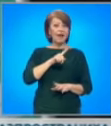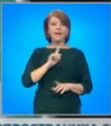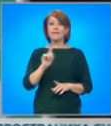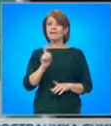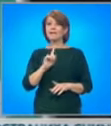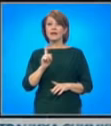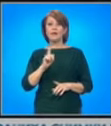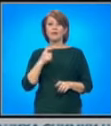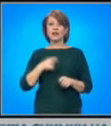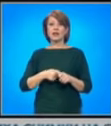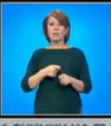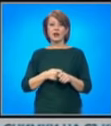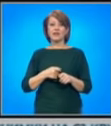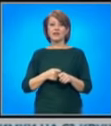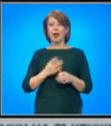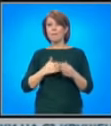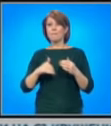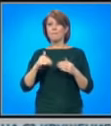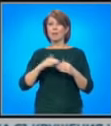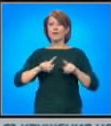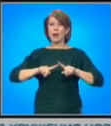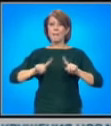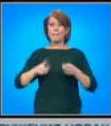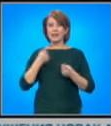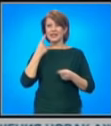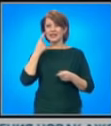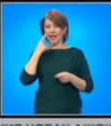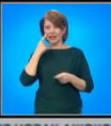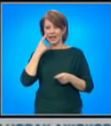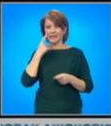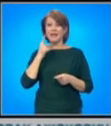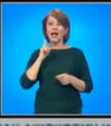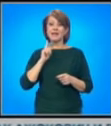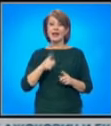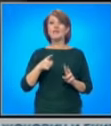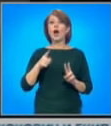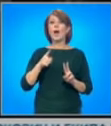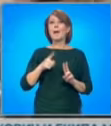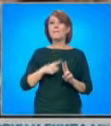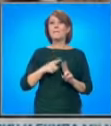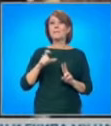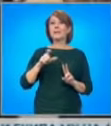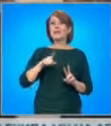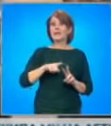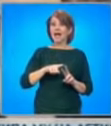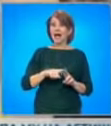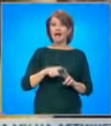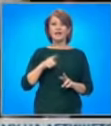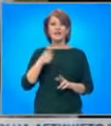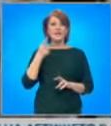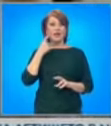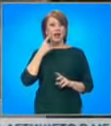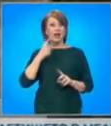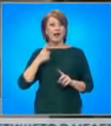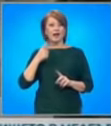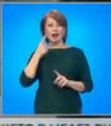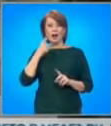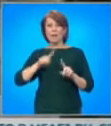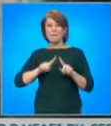не трябва да правите повече бърз тест. Вече трябва да направите PCR, защото бързият може да е фалшиво